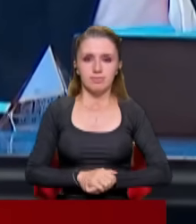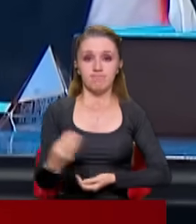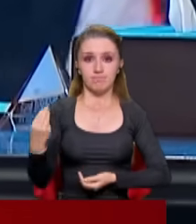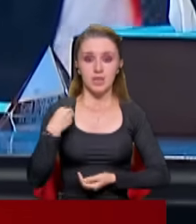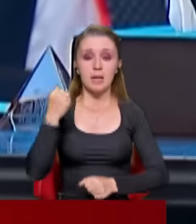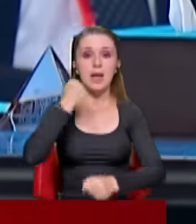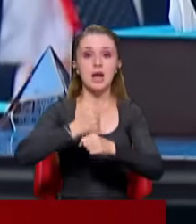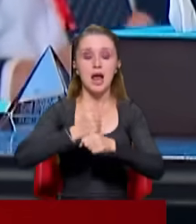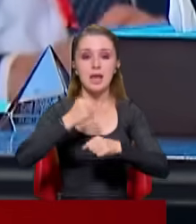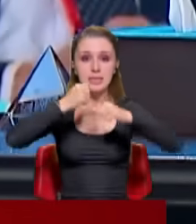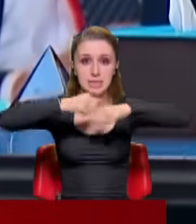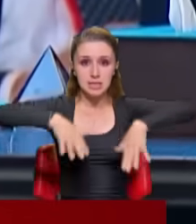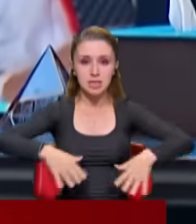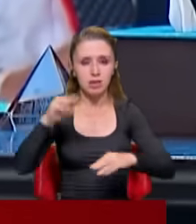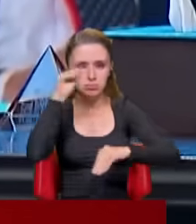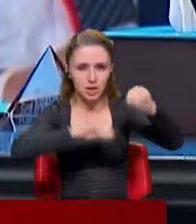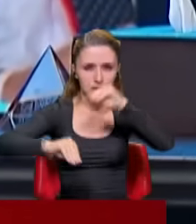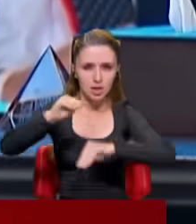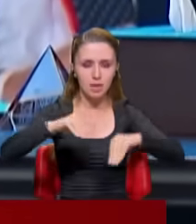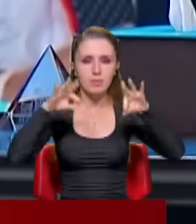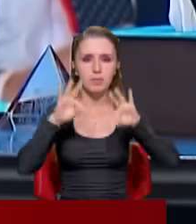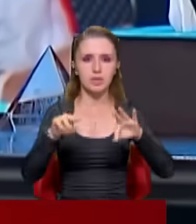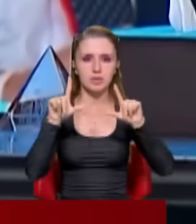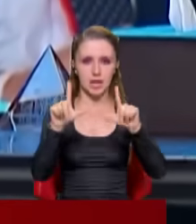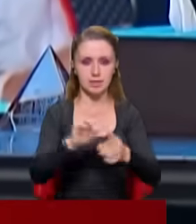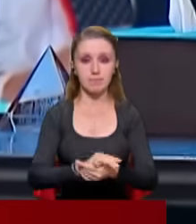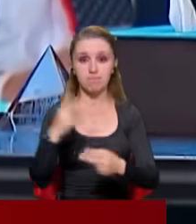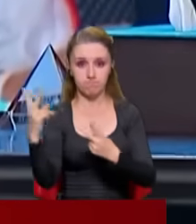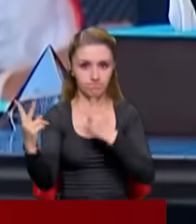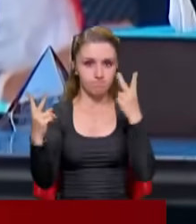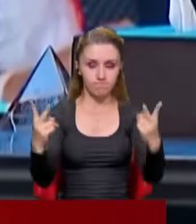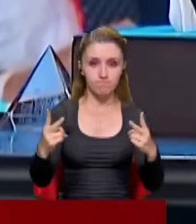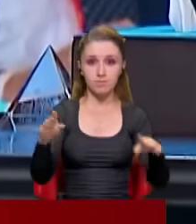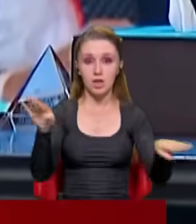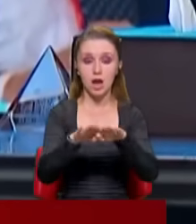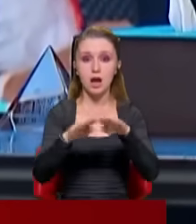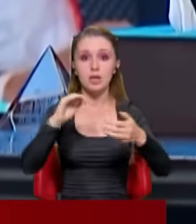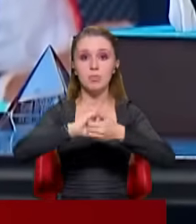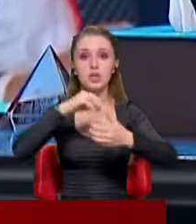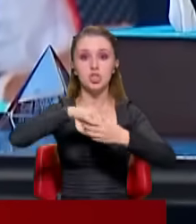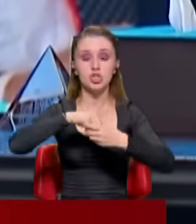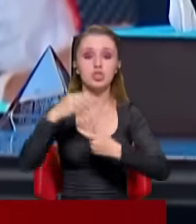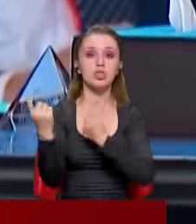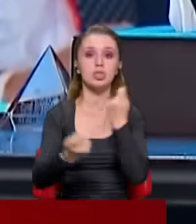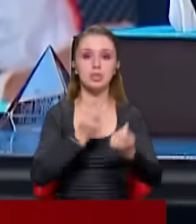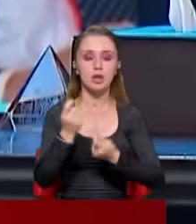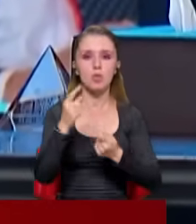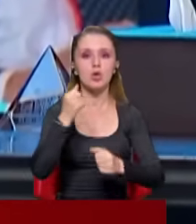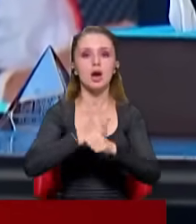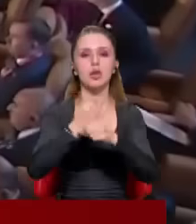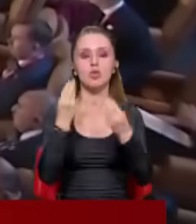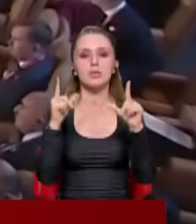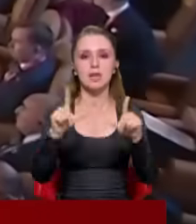yeni bir Garanti mekanizması tasarlanıp hayata geçirilmelidir tarafların adil bir barış için attığı adımların Garanti edilmesi